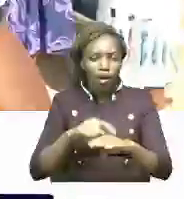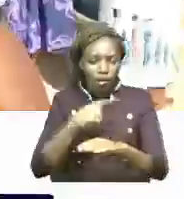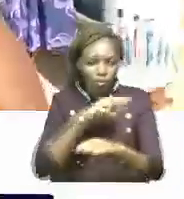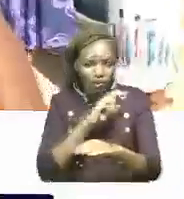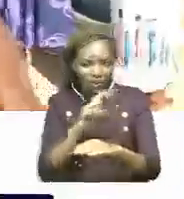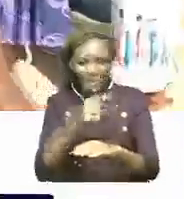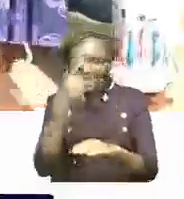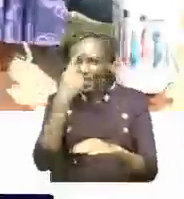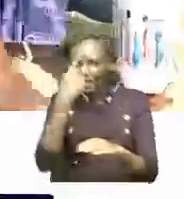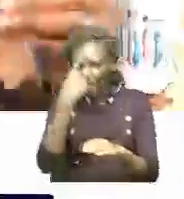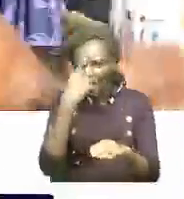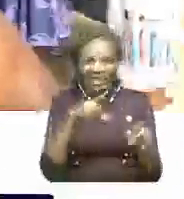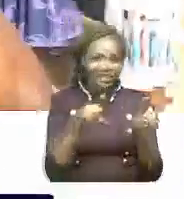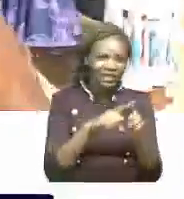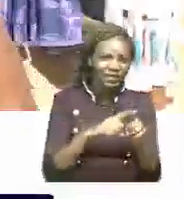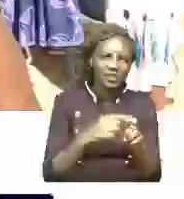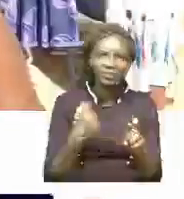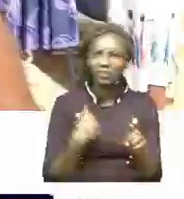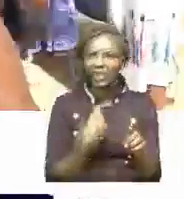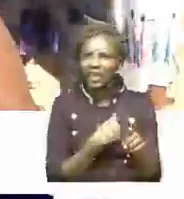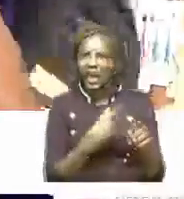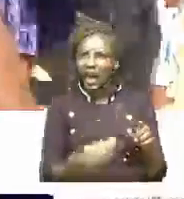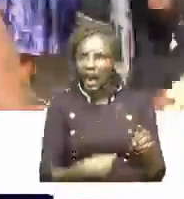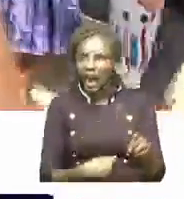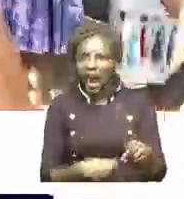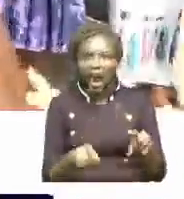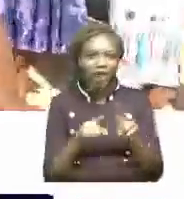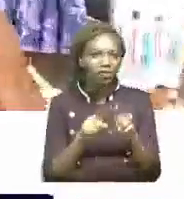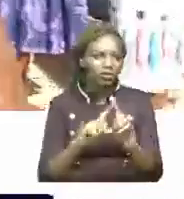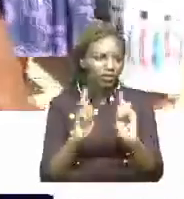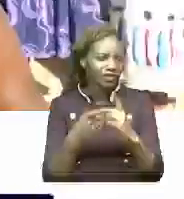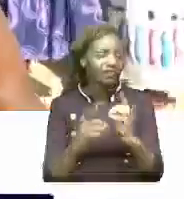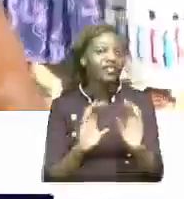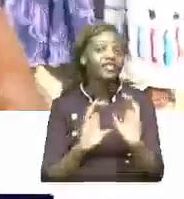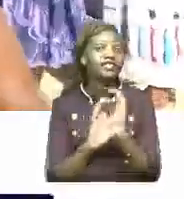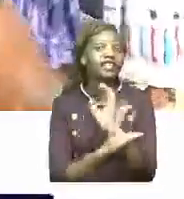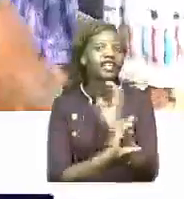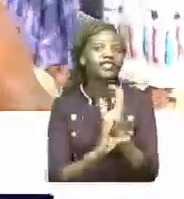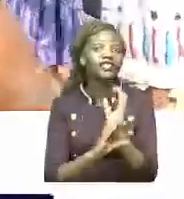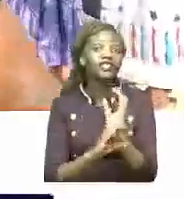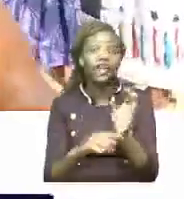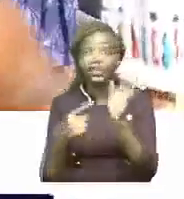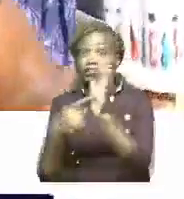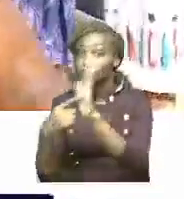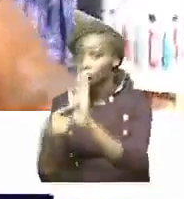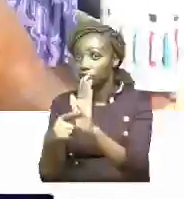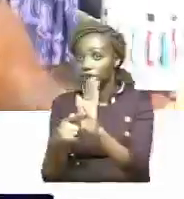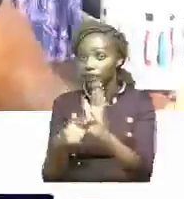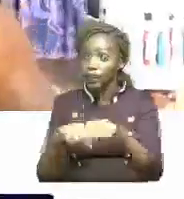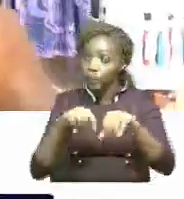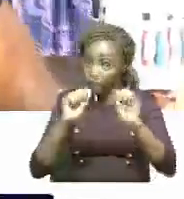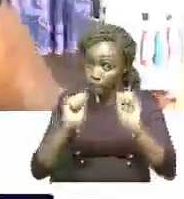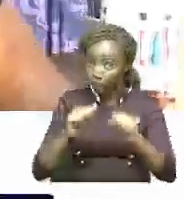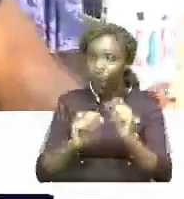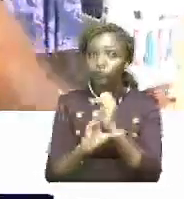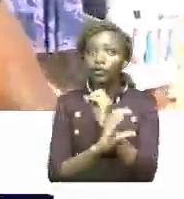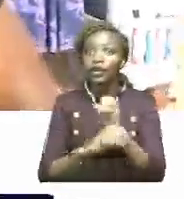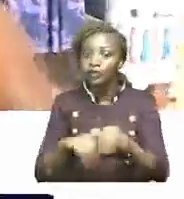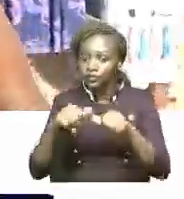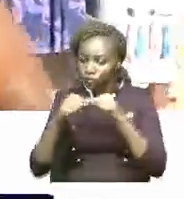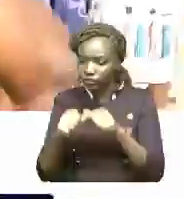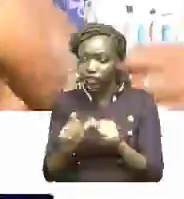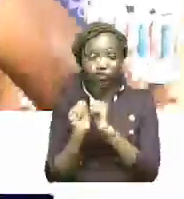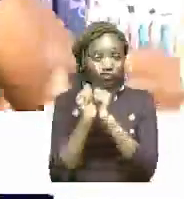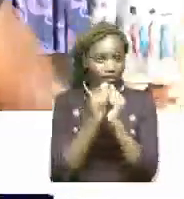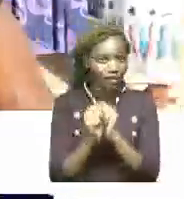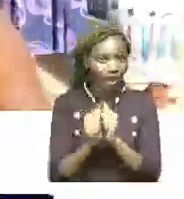India, tunapoona Uganda, inadhihirisha kwamba mataifa yanaweza kuishi pamoja, kufanya biashara pamoja